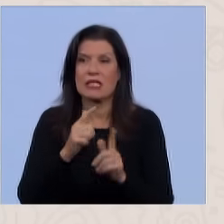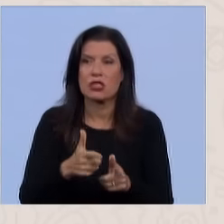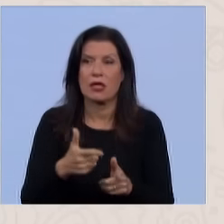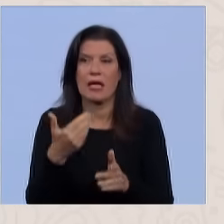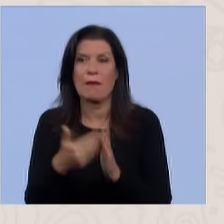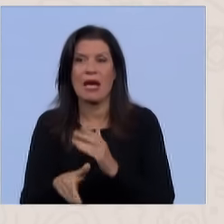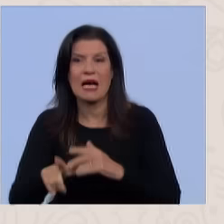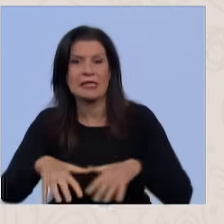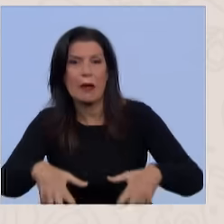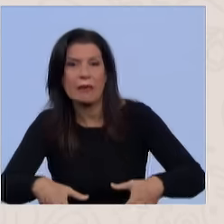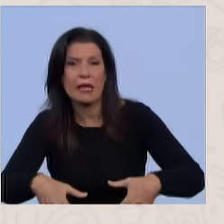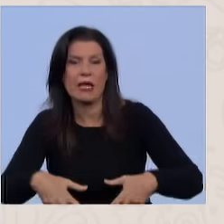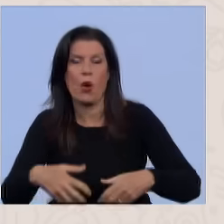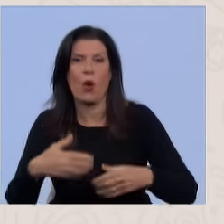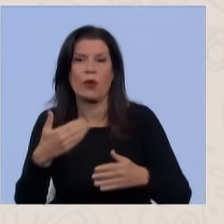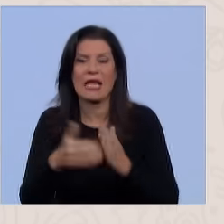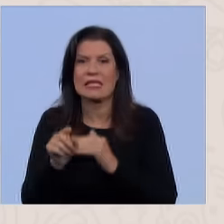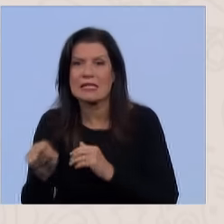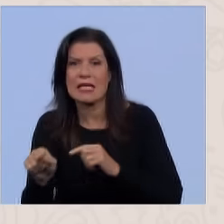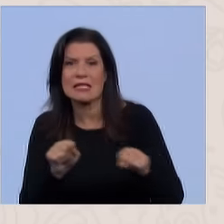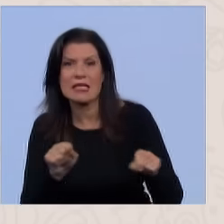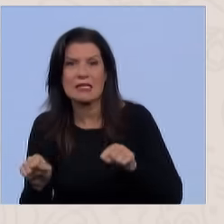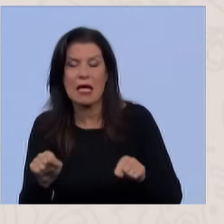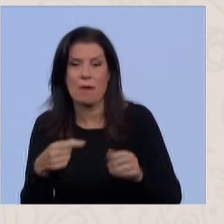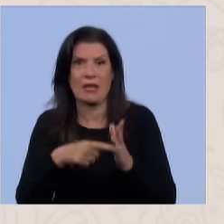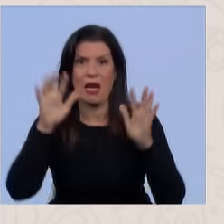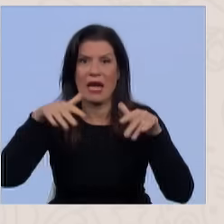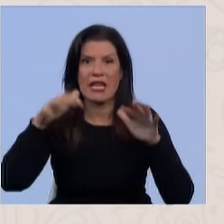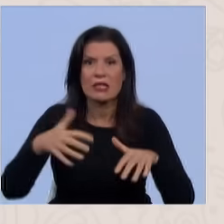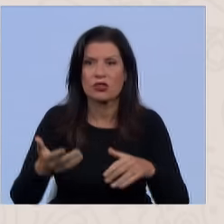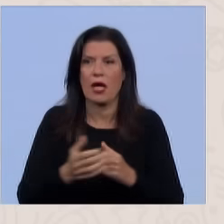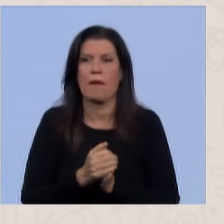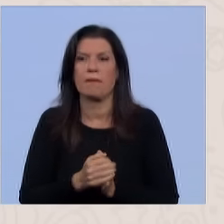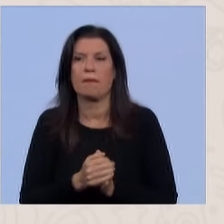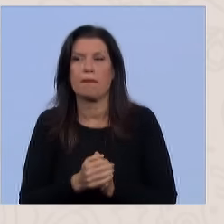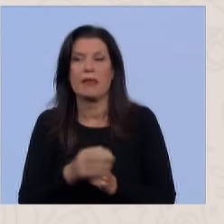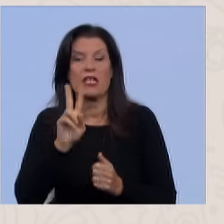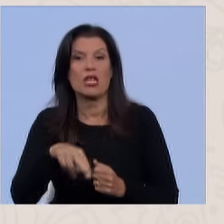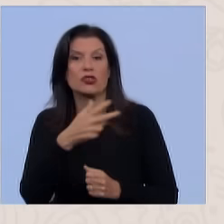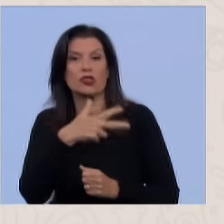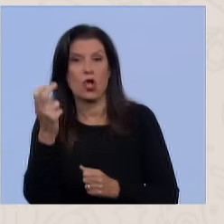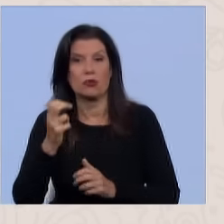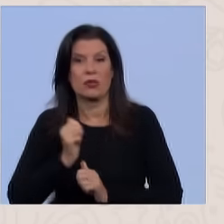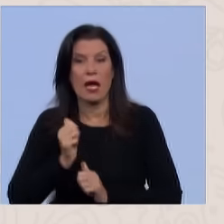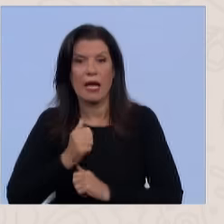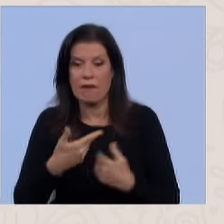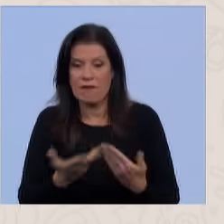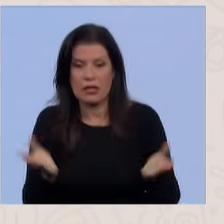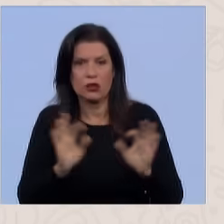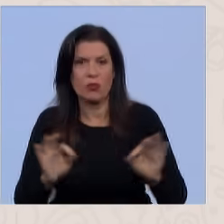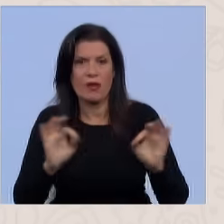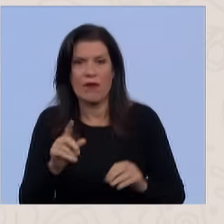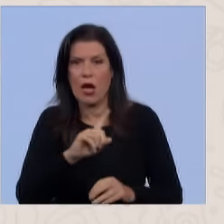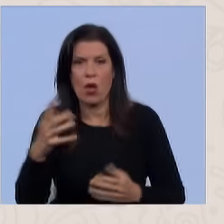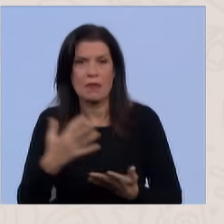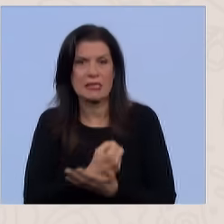גשם. ברכיות לפחות אחד לחייל, חלפסים, מתמים, אנחנו 300 פלוס לוחמים, ואין כלום, לא מצליחים להשיג. ואותו חייל